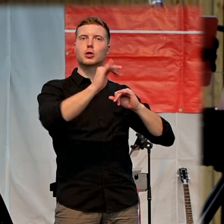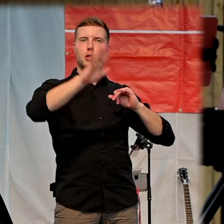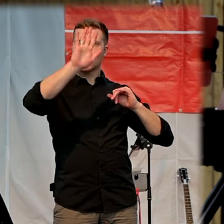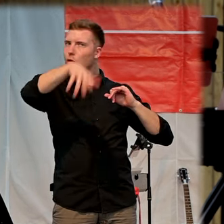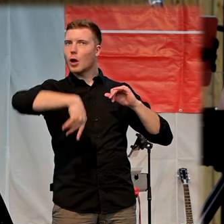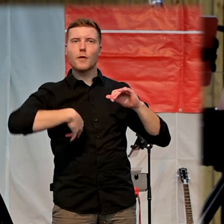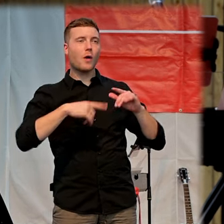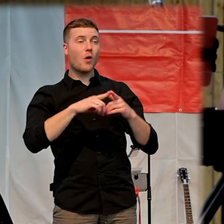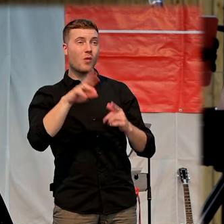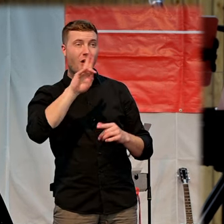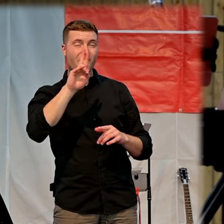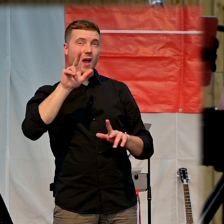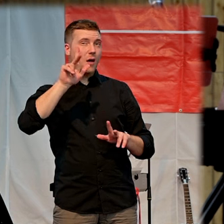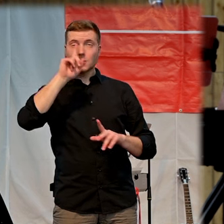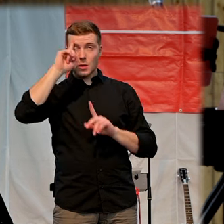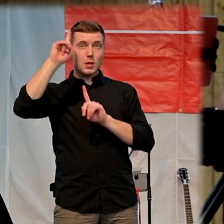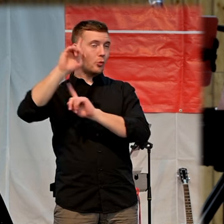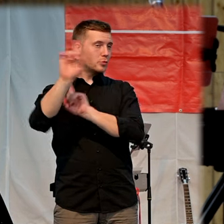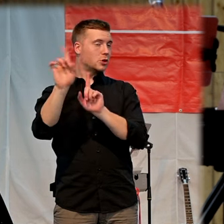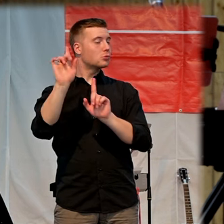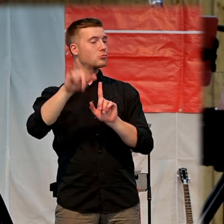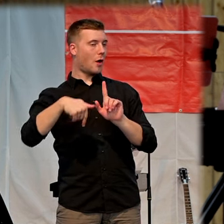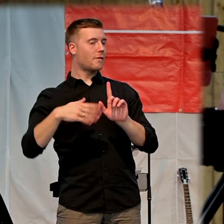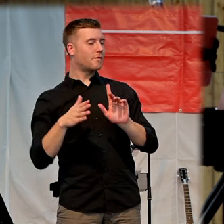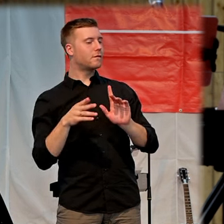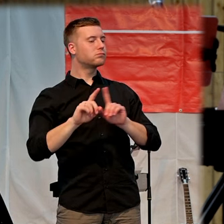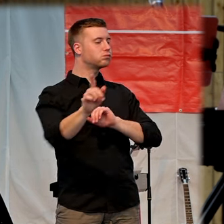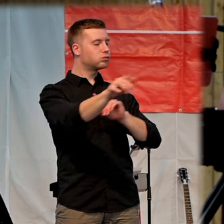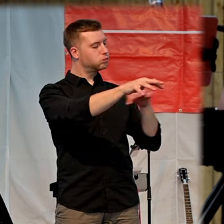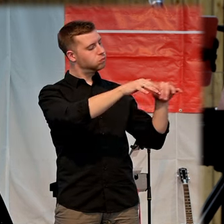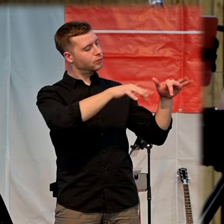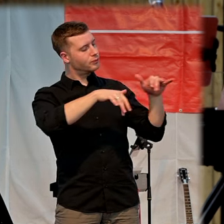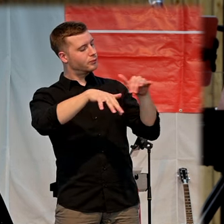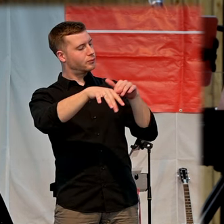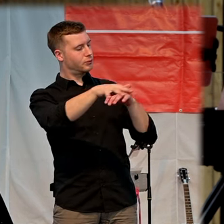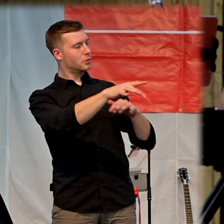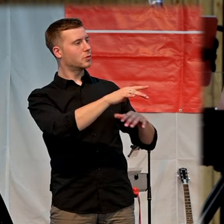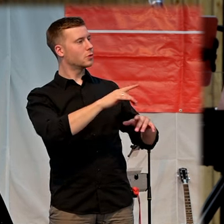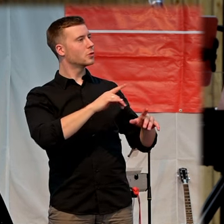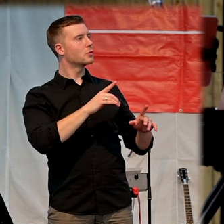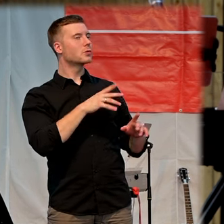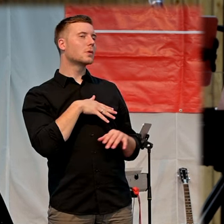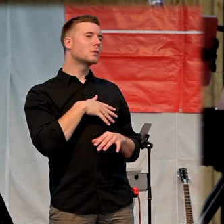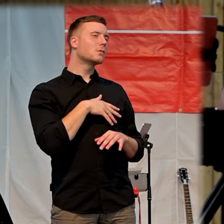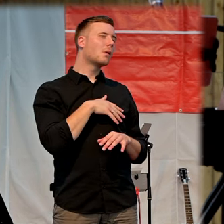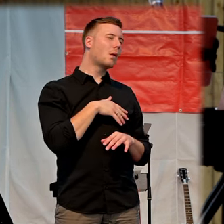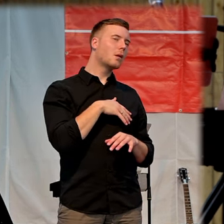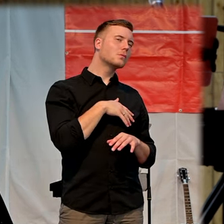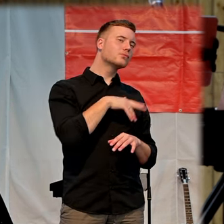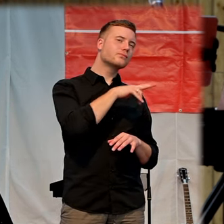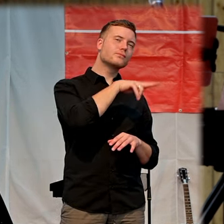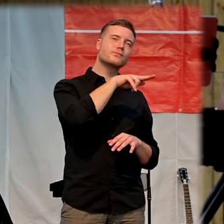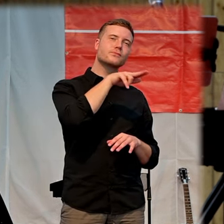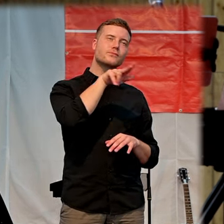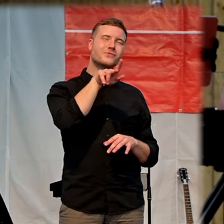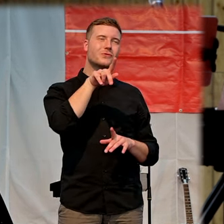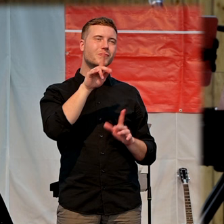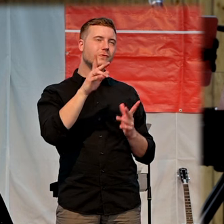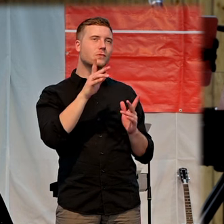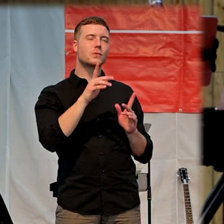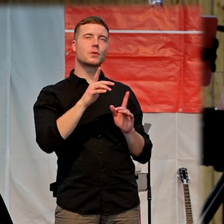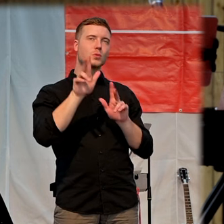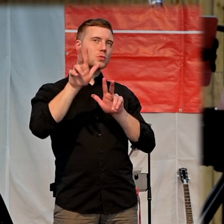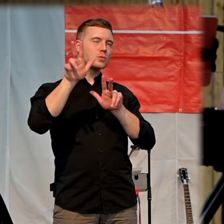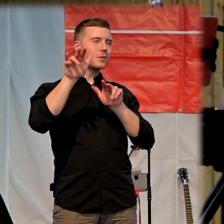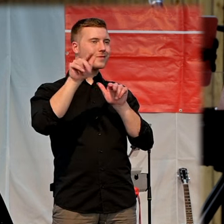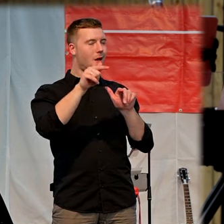Heiden dürfen da hinein. Also man durfte da sein und konnte ein bisschen schnuppern, wie es ist, wenn Gott gegenwärtig ist.